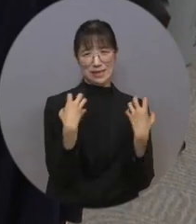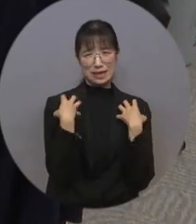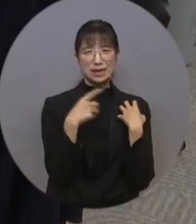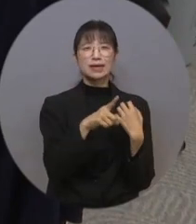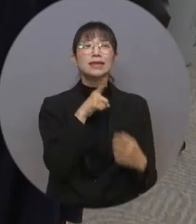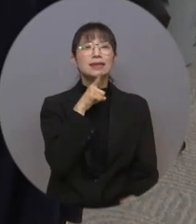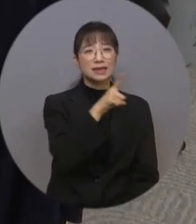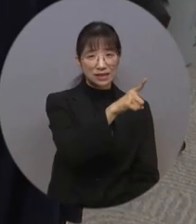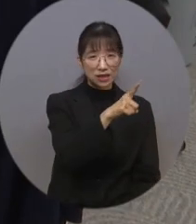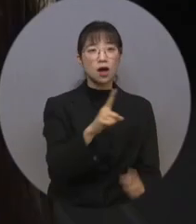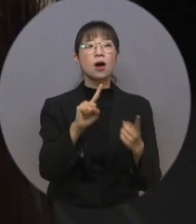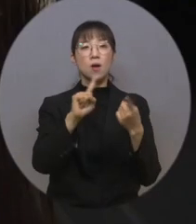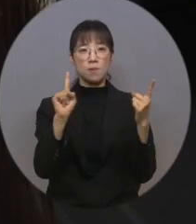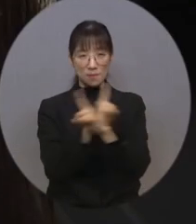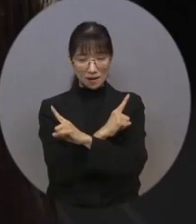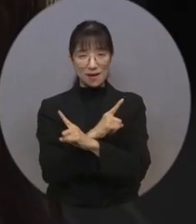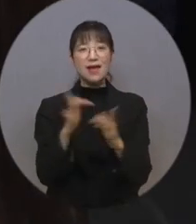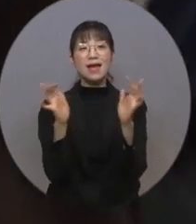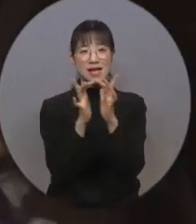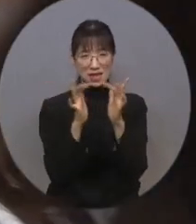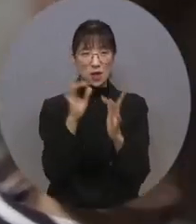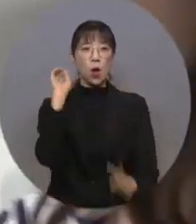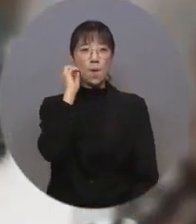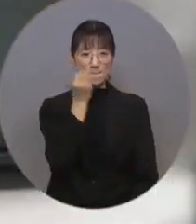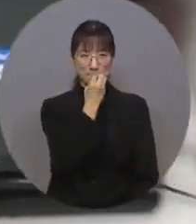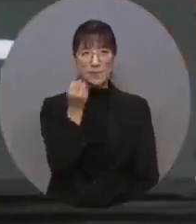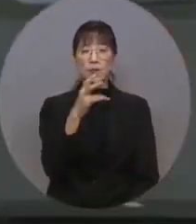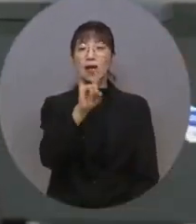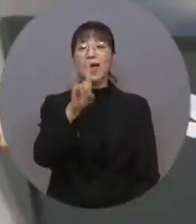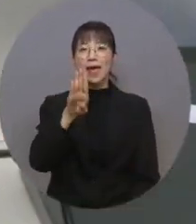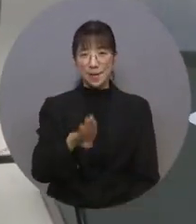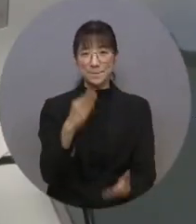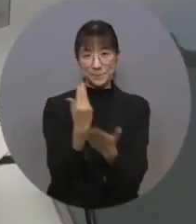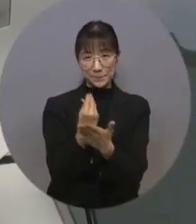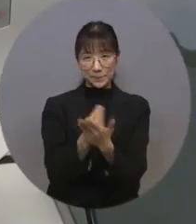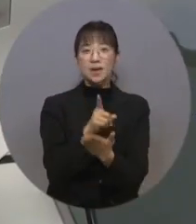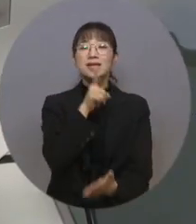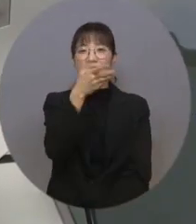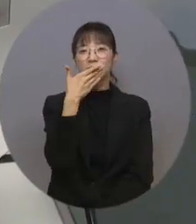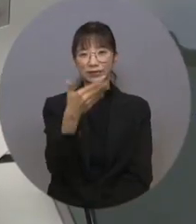신청해야 하지만 앞으로는 인터넷 홈페이지와 전용 앱으로도 할 수 있게 됐습니다